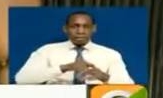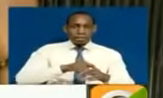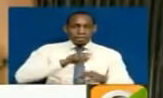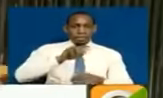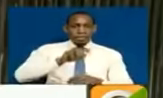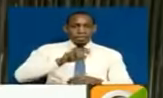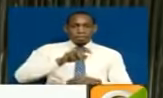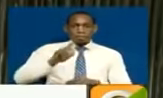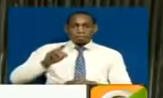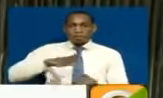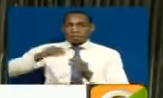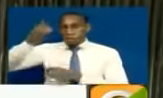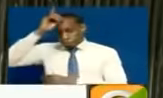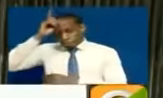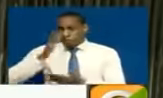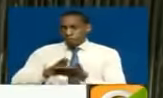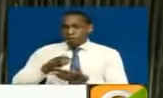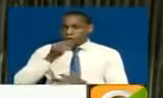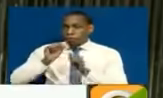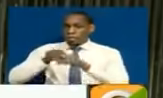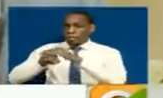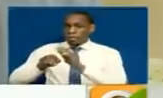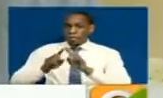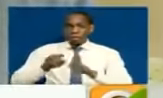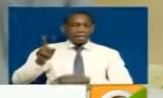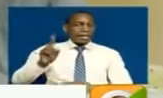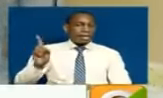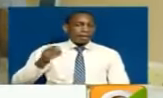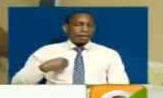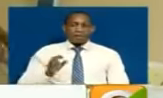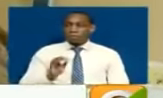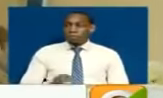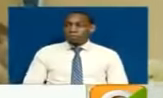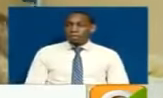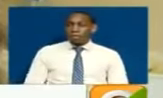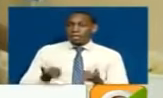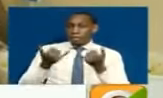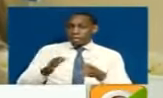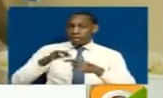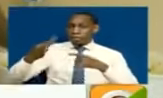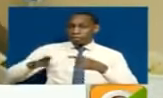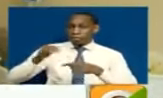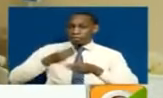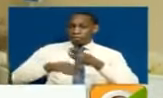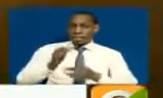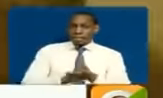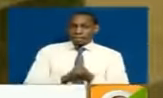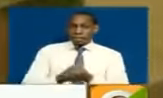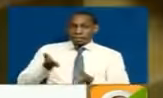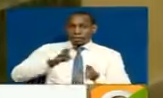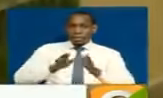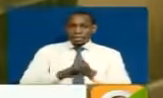uende mashambani, hiyo ndio chakula utakula. Sasa unaweza ipata hapa mjini. Sasa hizo mboga tunaziuza kwa